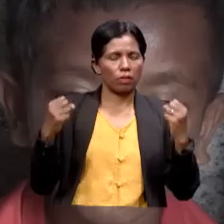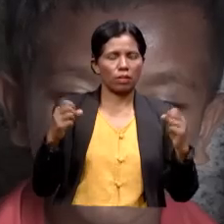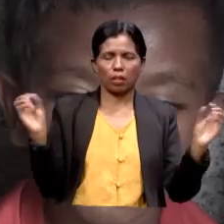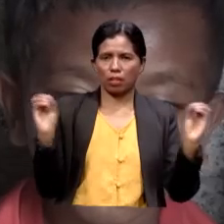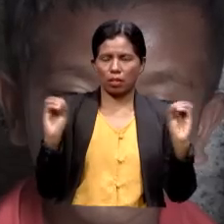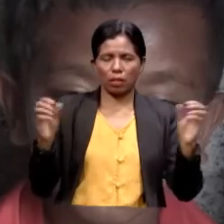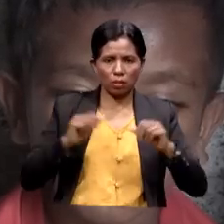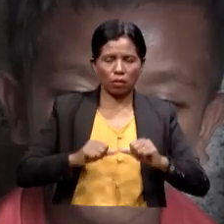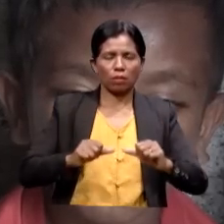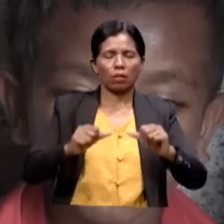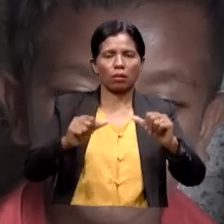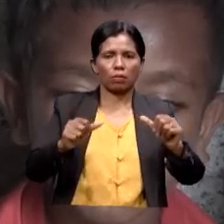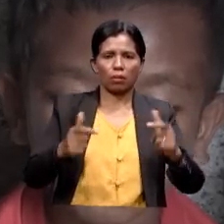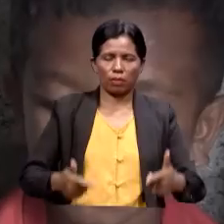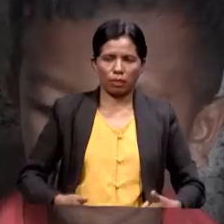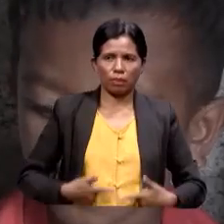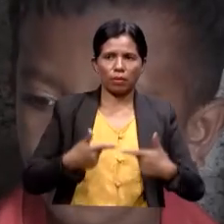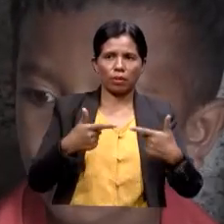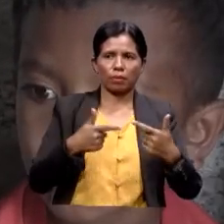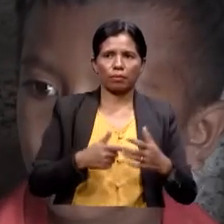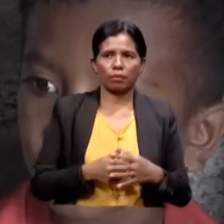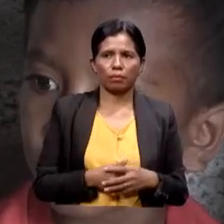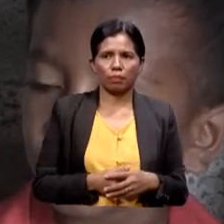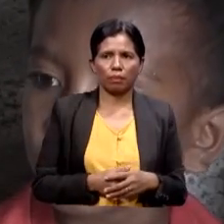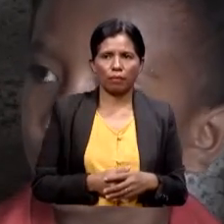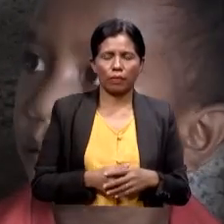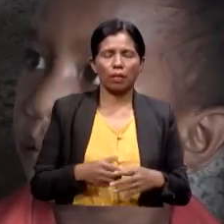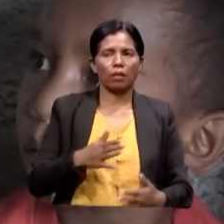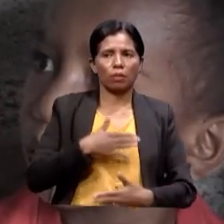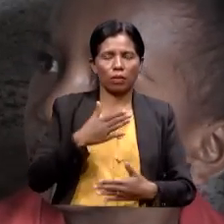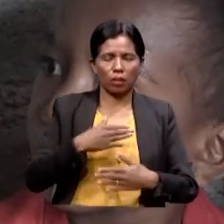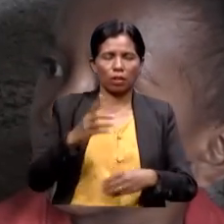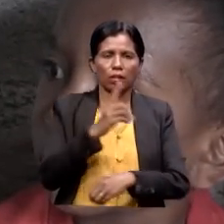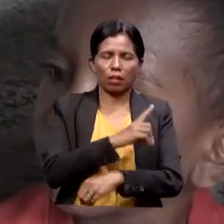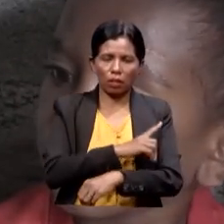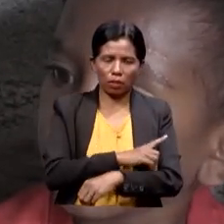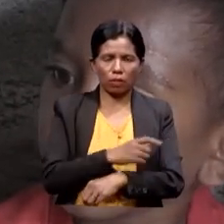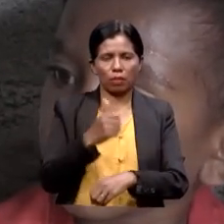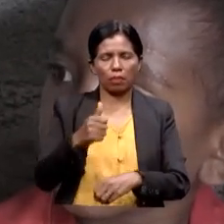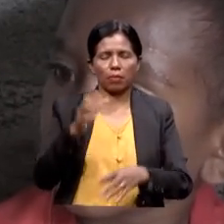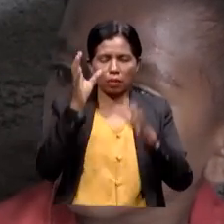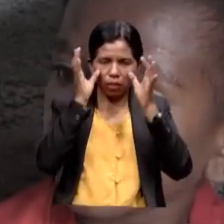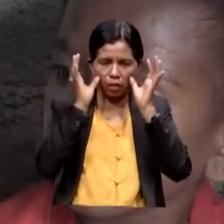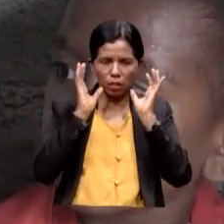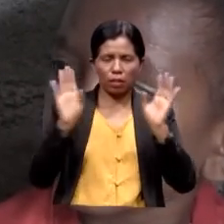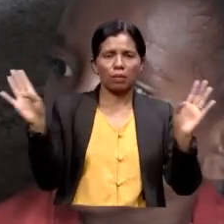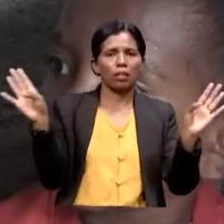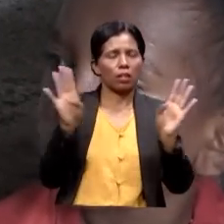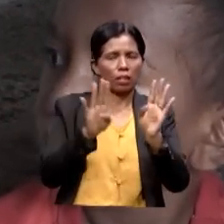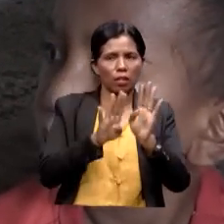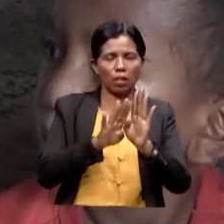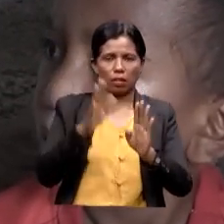hodi continua luta ba Morris. Contenti ia loron balun de, tristeza maka falun imazina